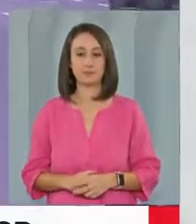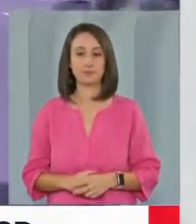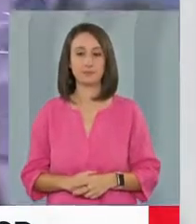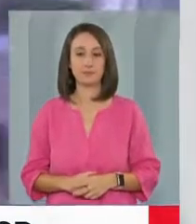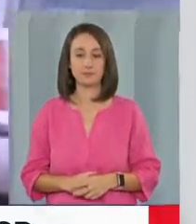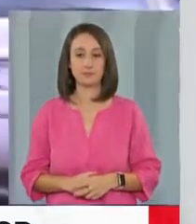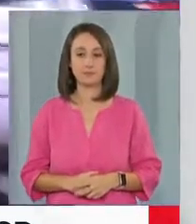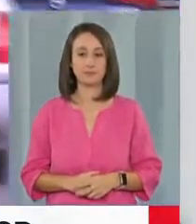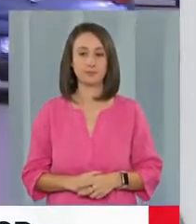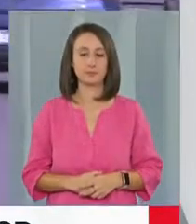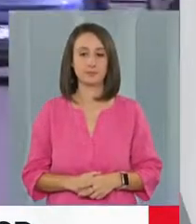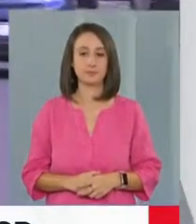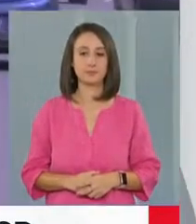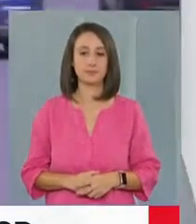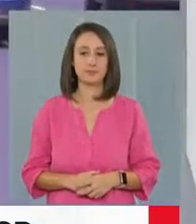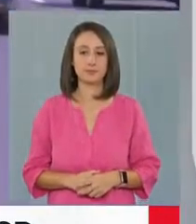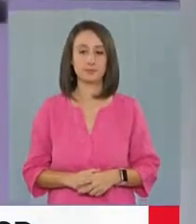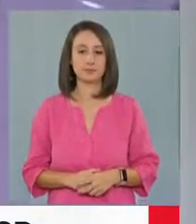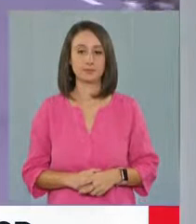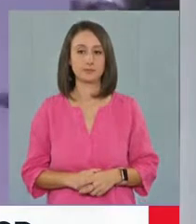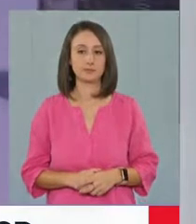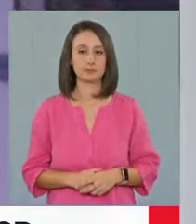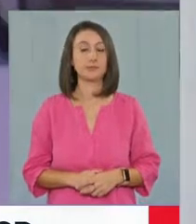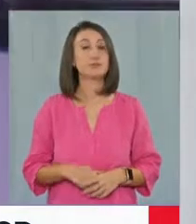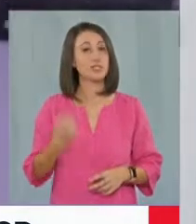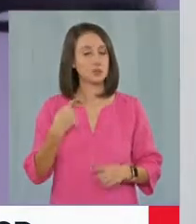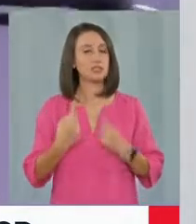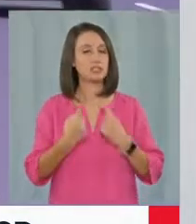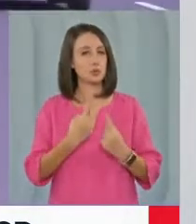discriminare între clujeni? A fost o dezbatere